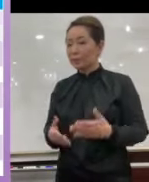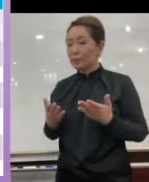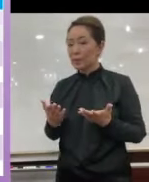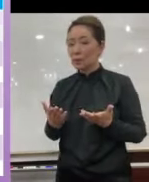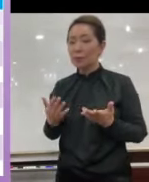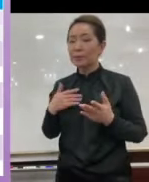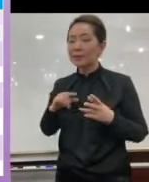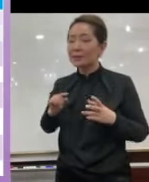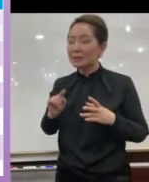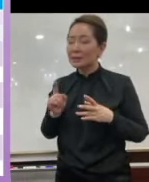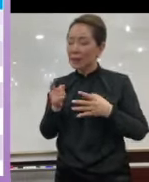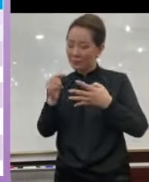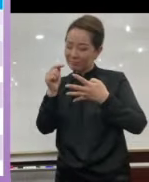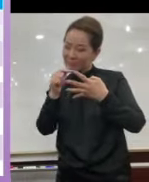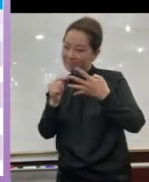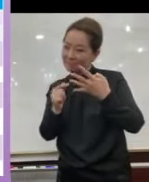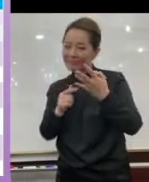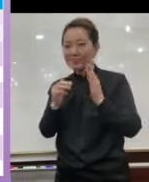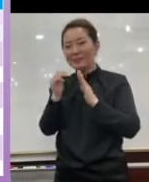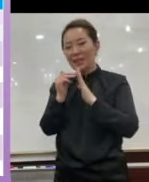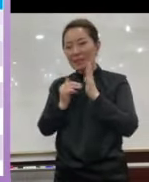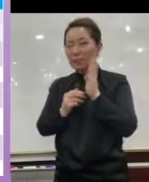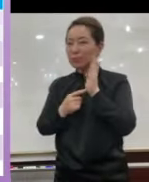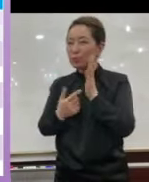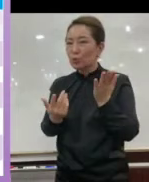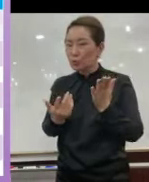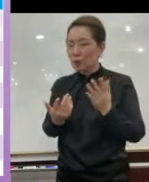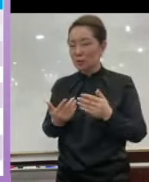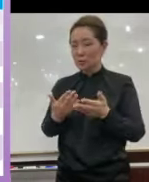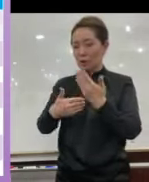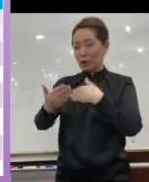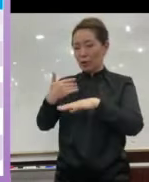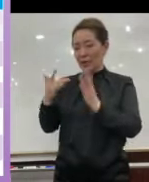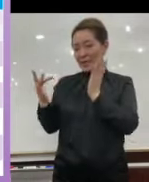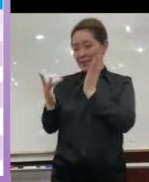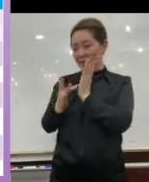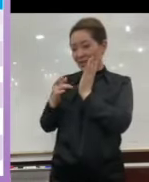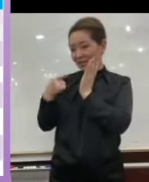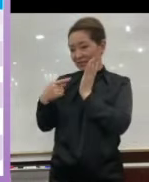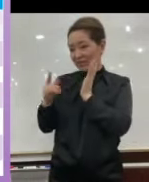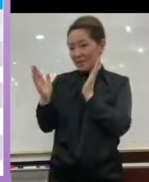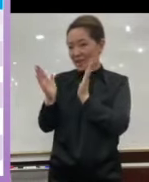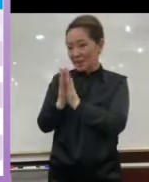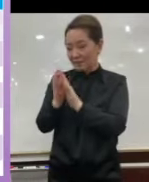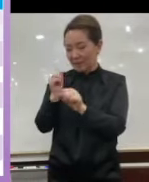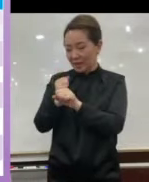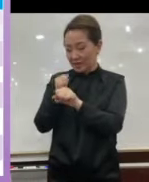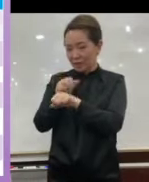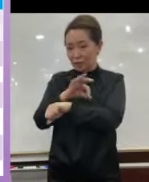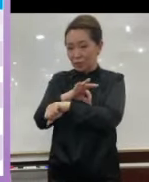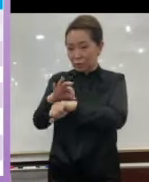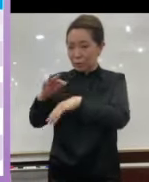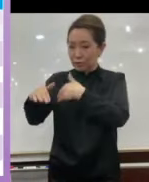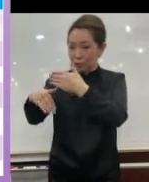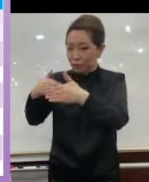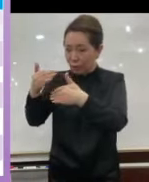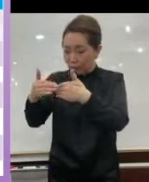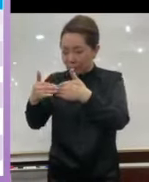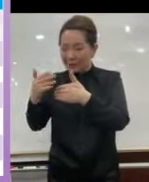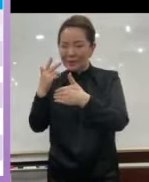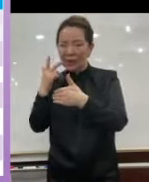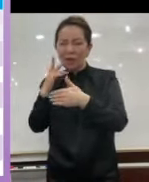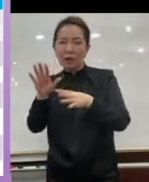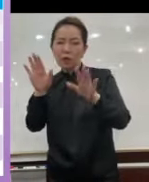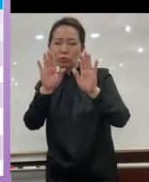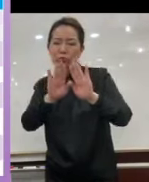За би яагаад ингэж ярьж байгаа юм бэ гэхээр яг одоо энэ тэгтгийн хамтын ажиллагааны төслийг хэрэгжүүлэхдээ ерөнхий байдлаар одоо